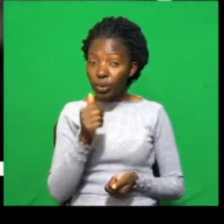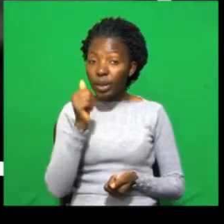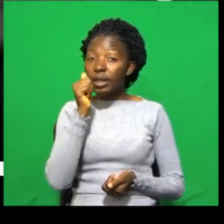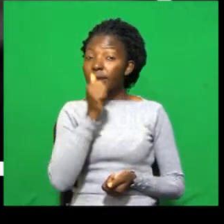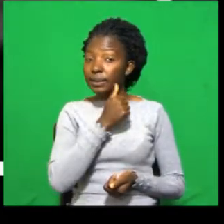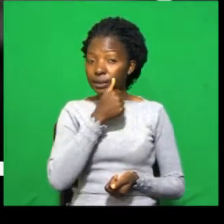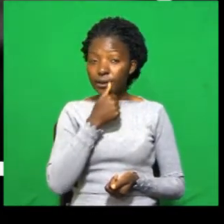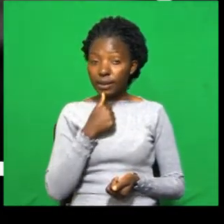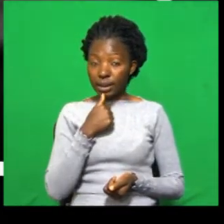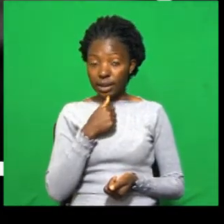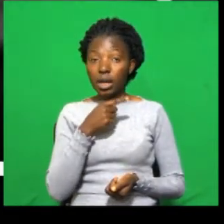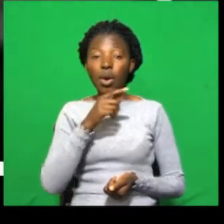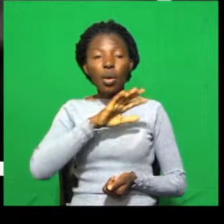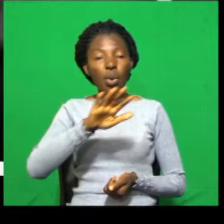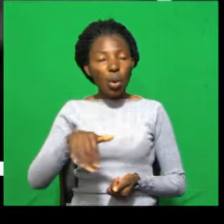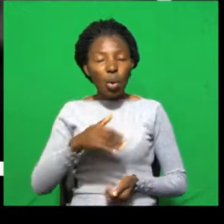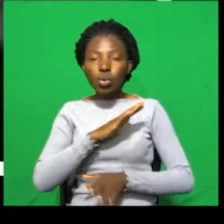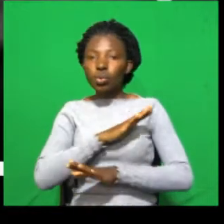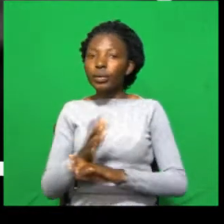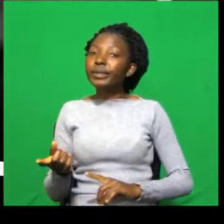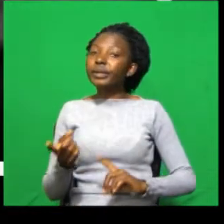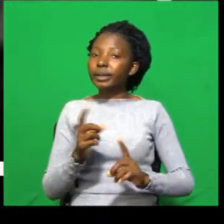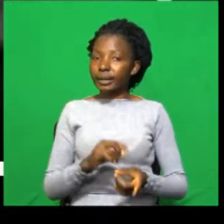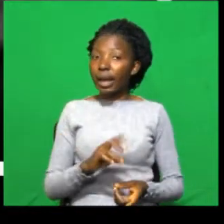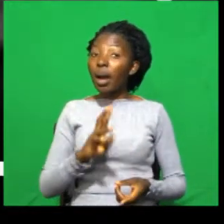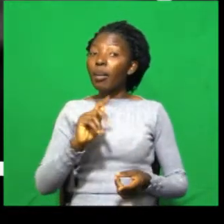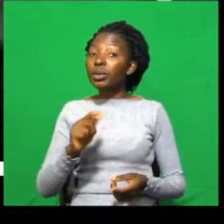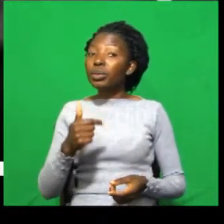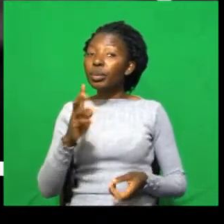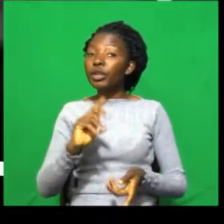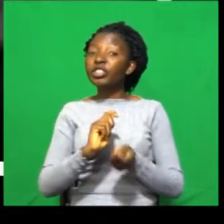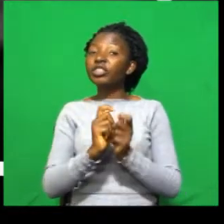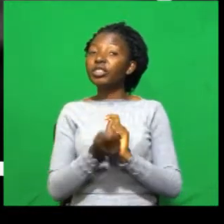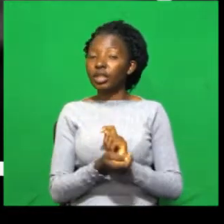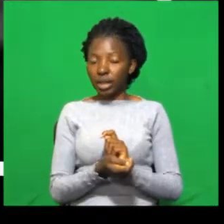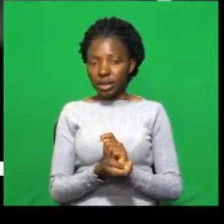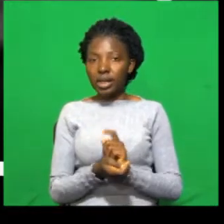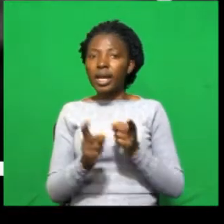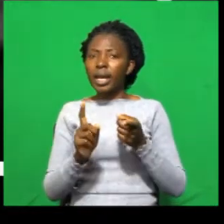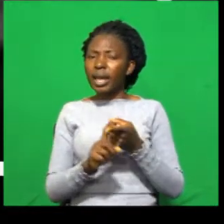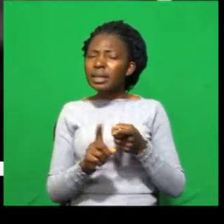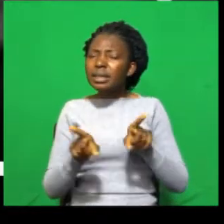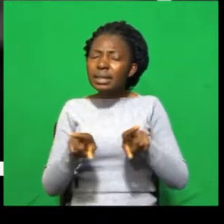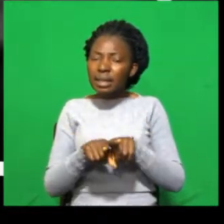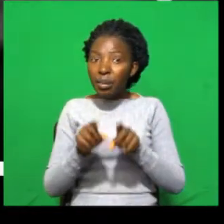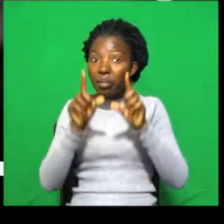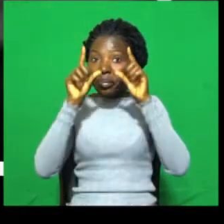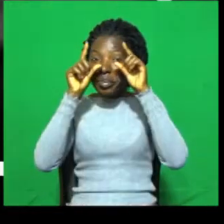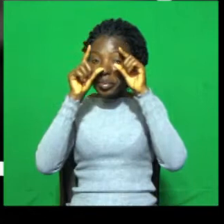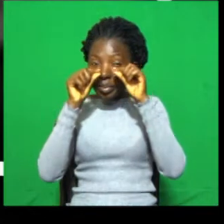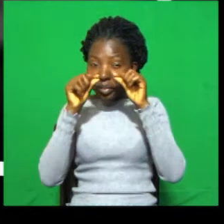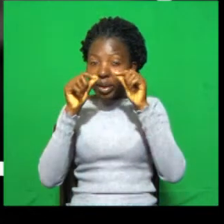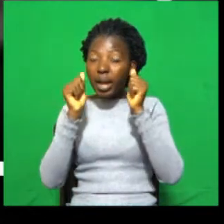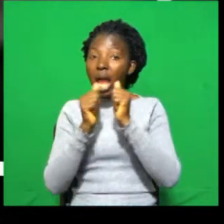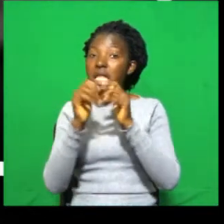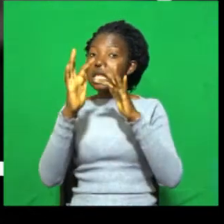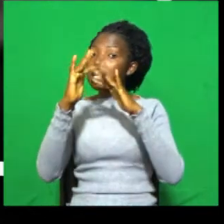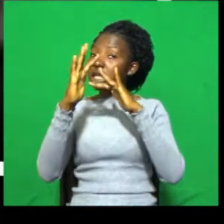chakavanzika. Hatingavati tose, asi tichashandurwa tose. Pakarepo nokubwaira kweziso,